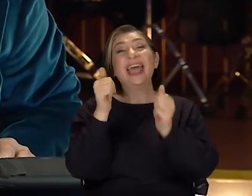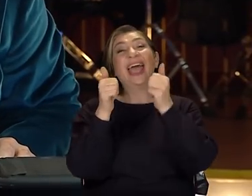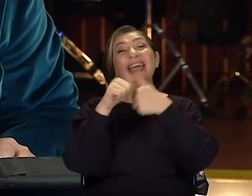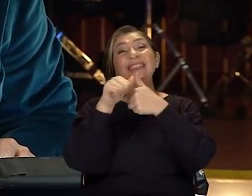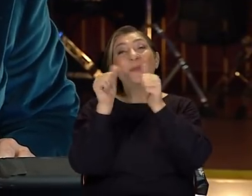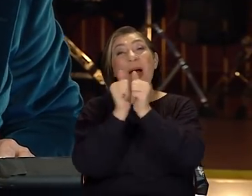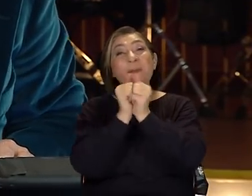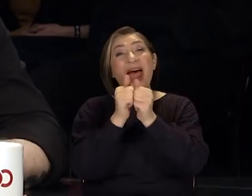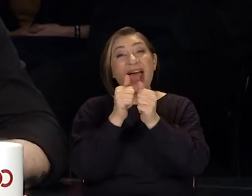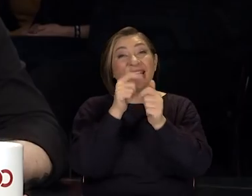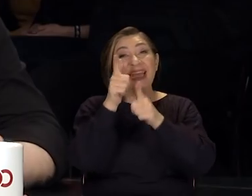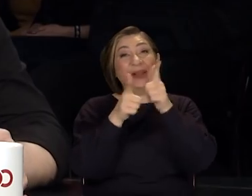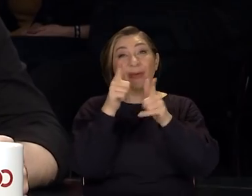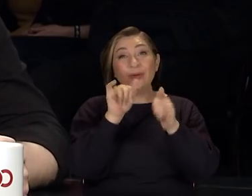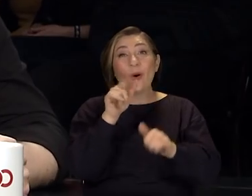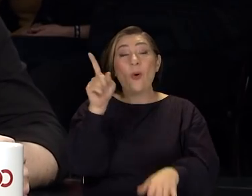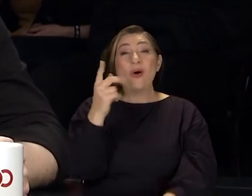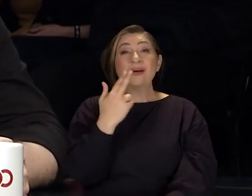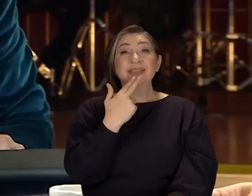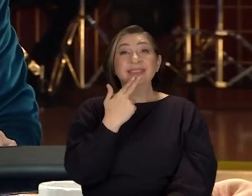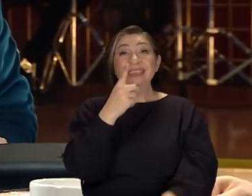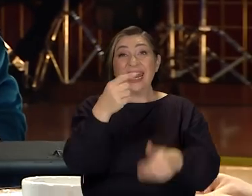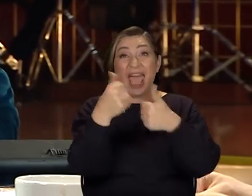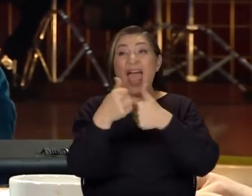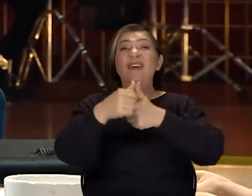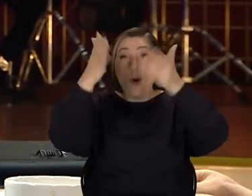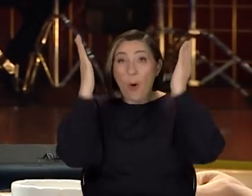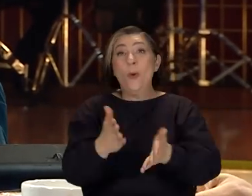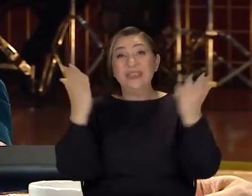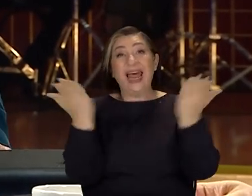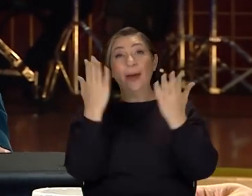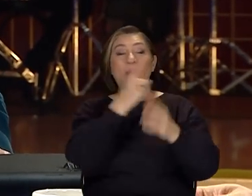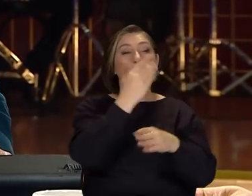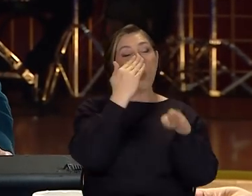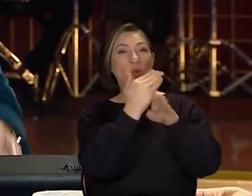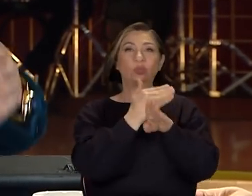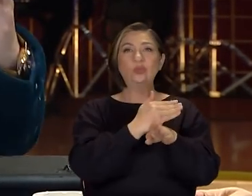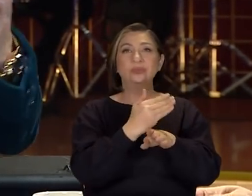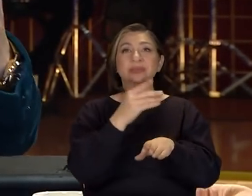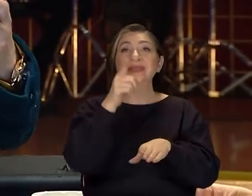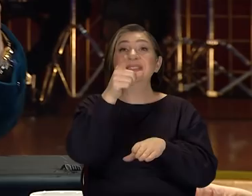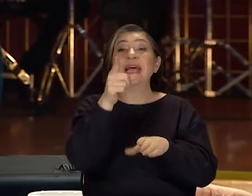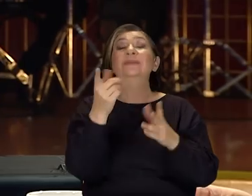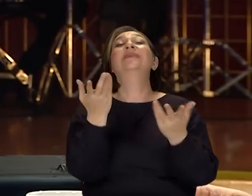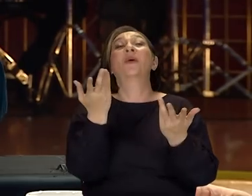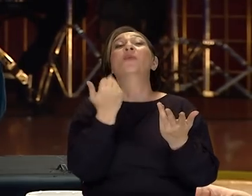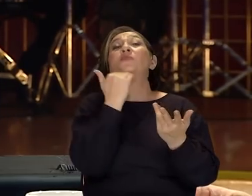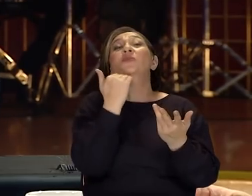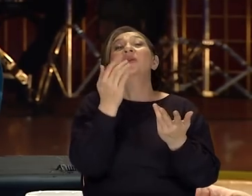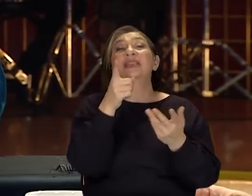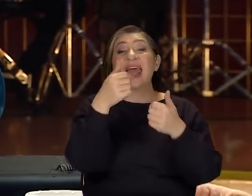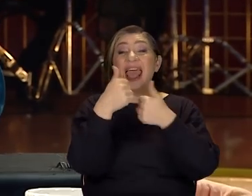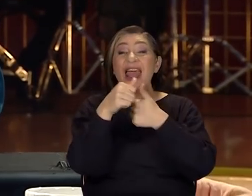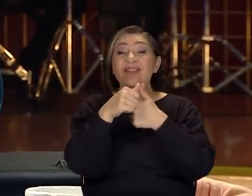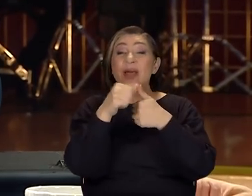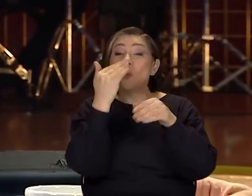biliyorum eşi olduğunu ama bak o kız mesela seninle evli olduğu halde hemen oraya uyum. Sen belki evliye